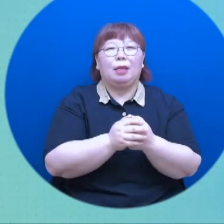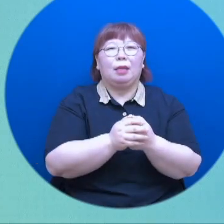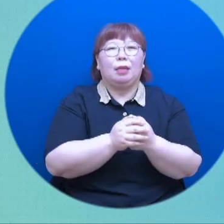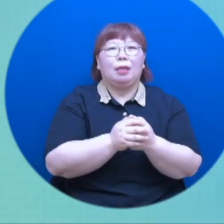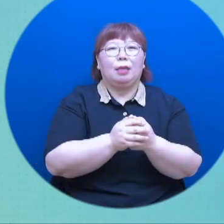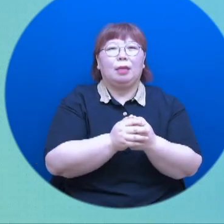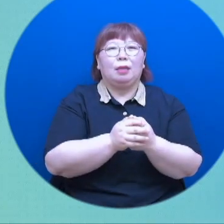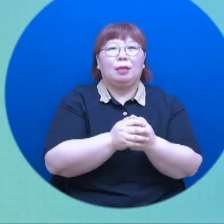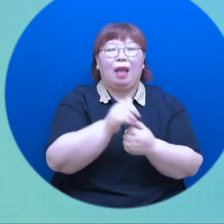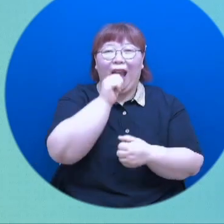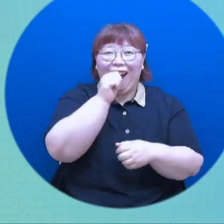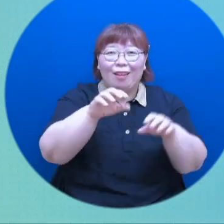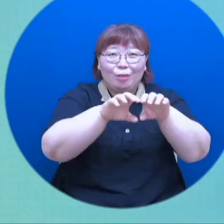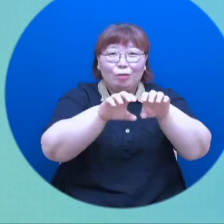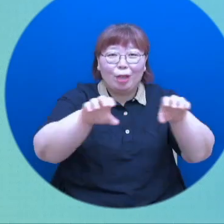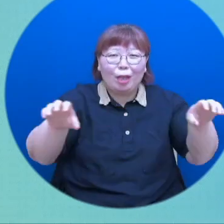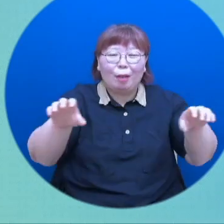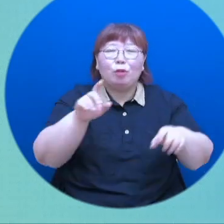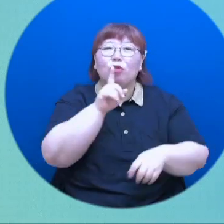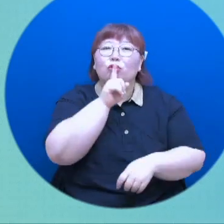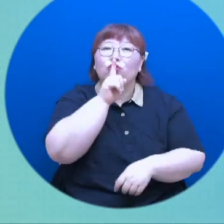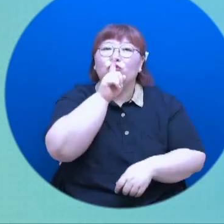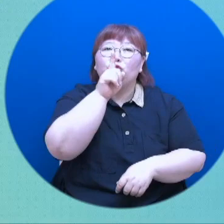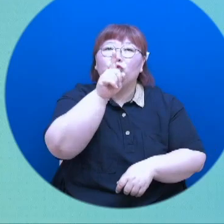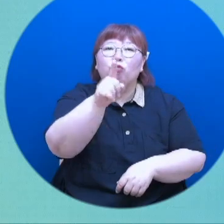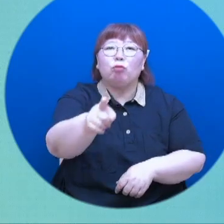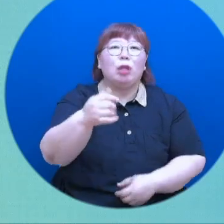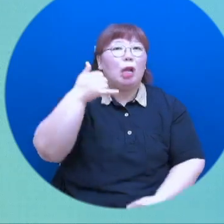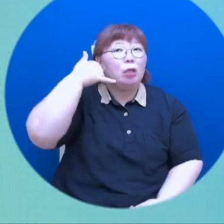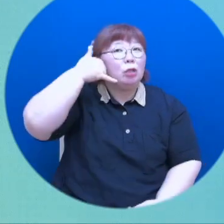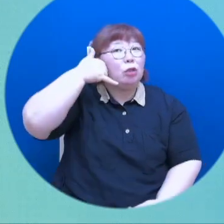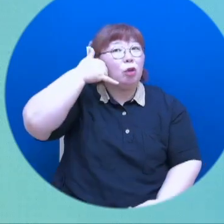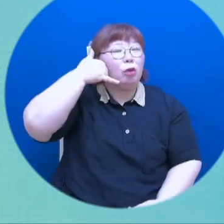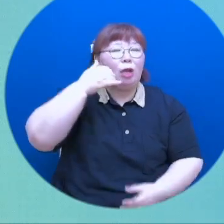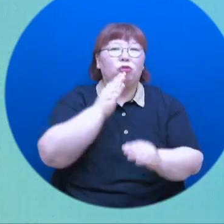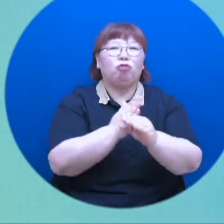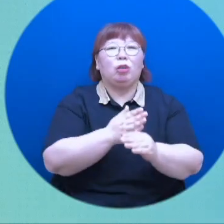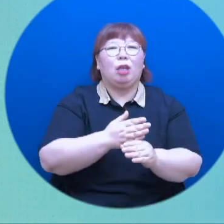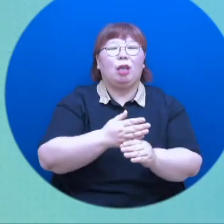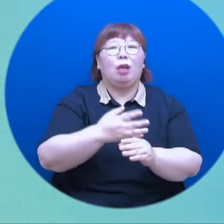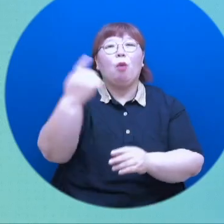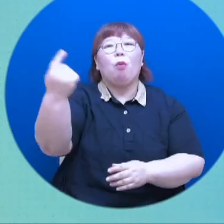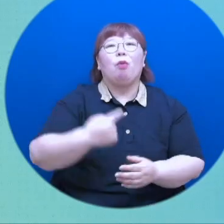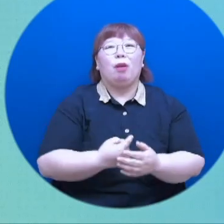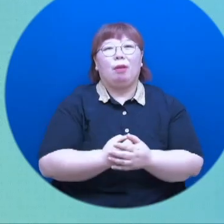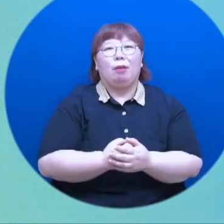파이프 주문을 하려고 전화번호를 돌고 있는데 들어온 거예요.